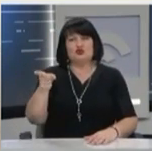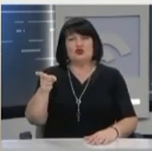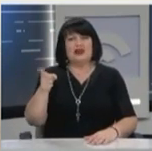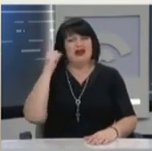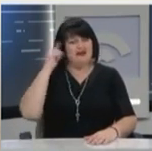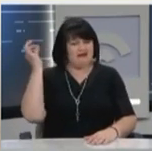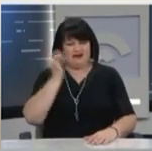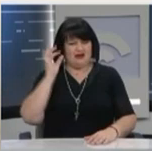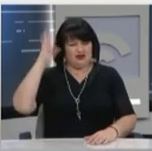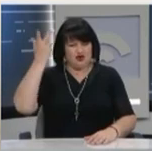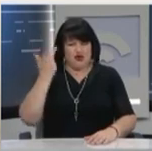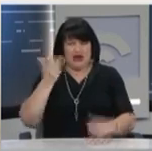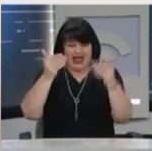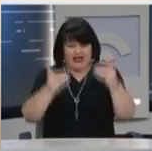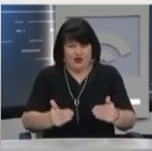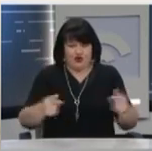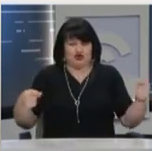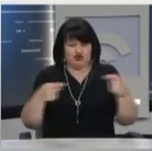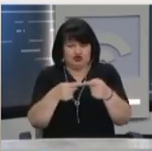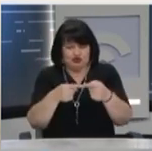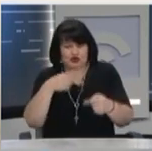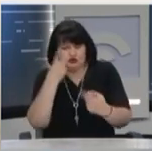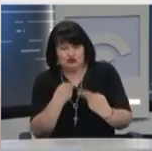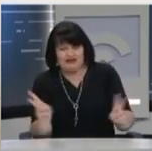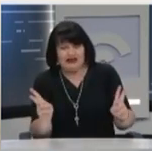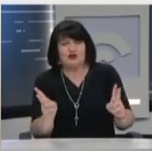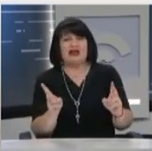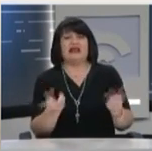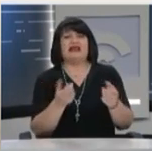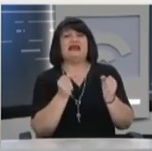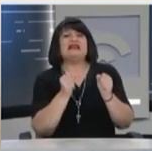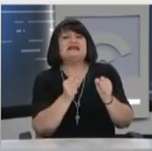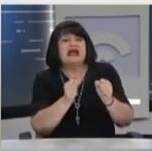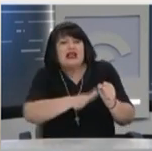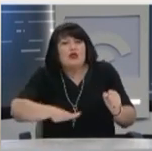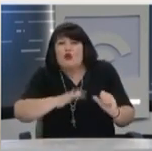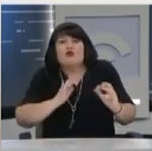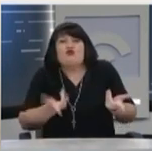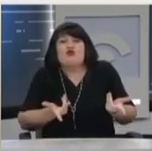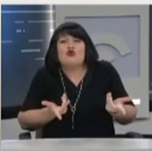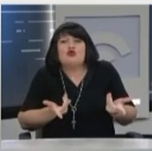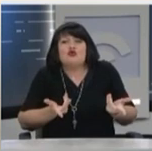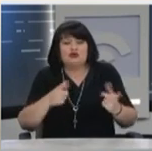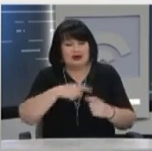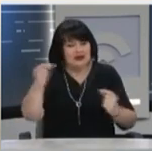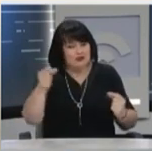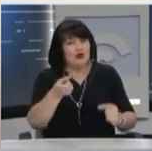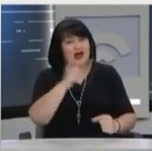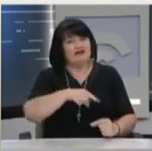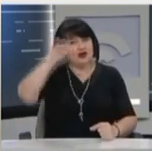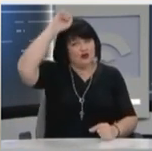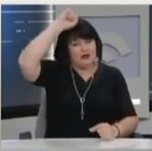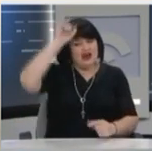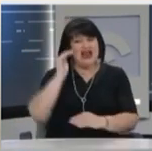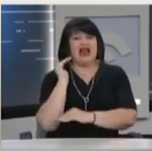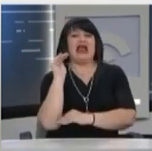σταματάει ο παραλογισμός της. Στη Τζιά, στο Σούνιο, στη Ζάκυνθο. Πού θα σταματήσει. Σήμερα στην Κύπρο, αύριο στο Καστελόριζο.